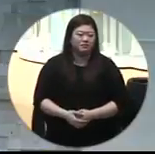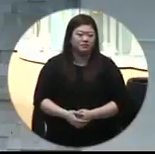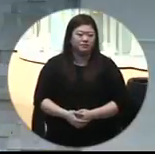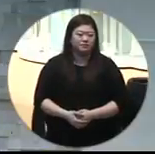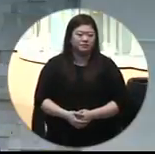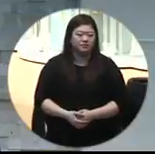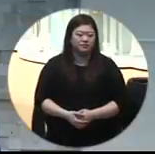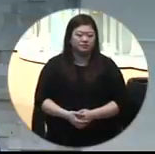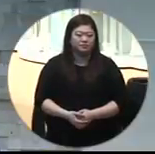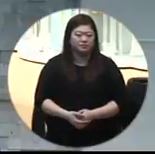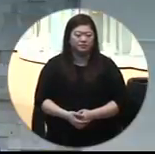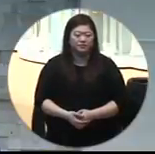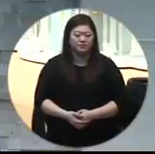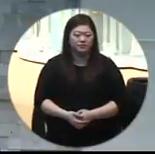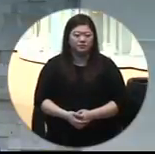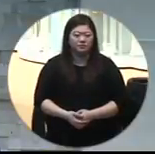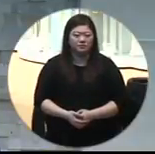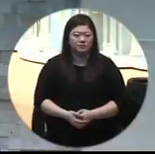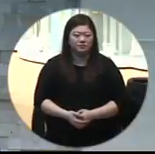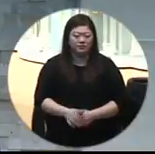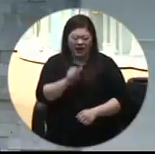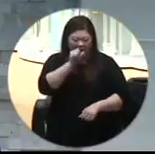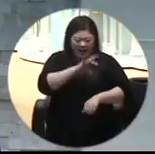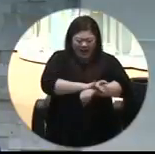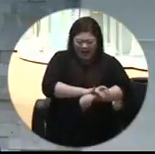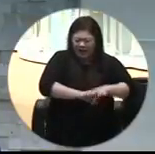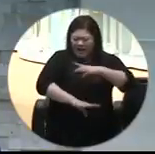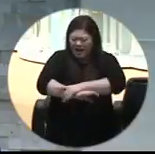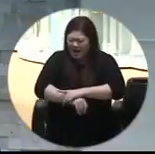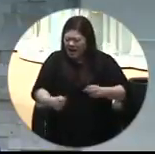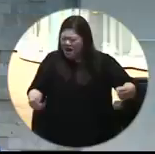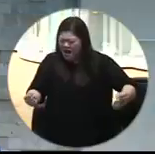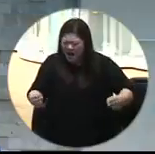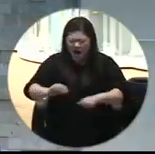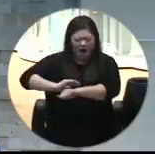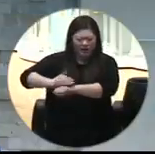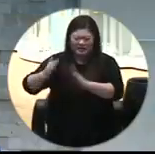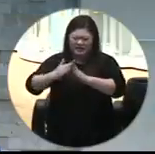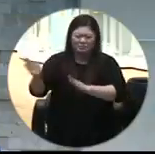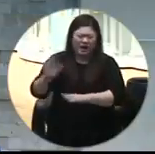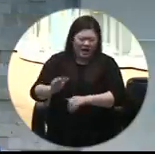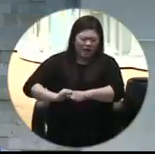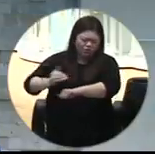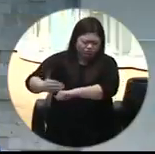최사슬에 매이고 무덤 가운데 살던 이 사람이